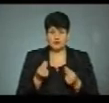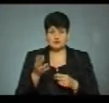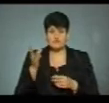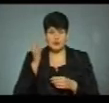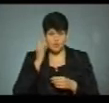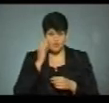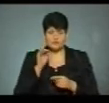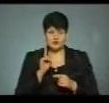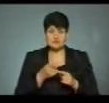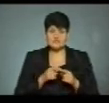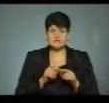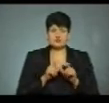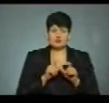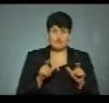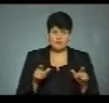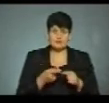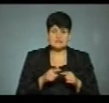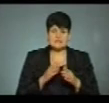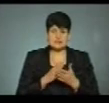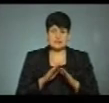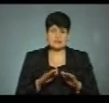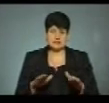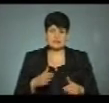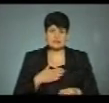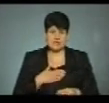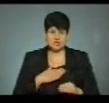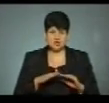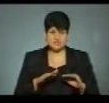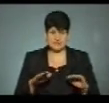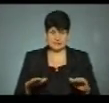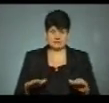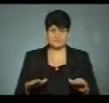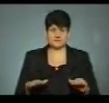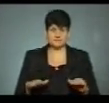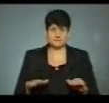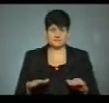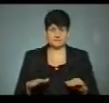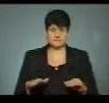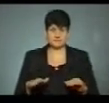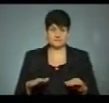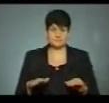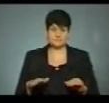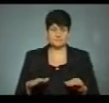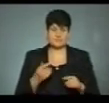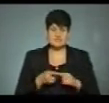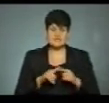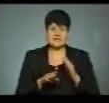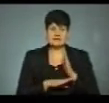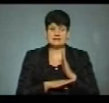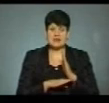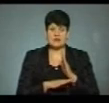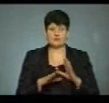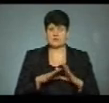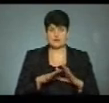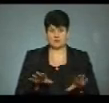враховуючи, що це школа, це є діти, наші діти, і ну, це дерево не